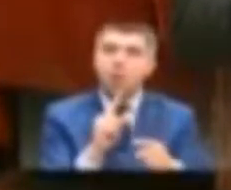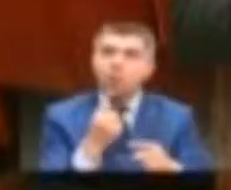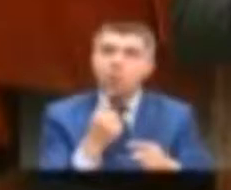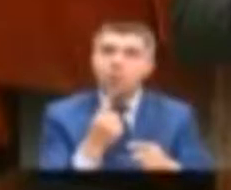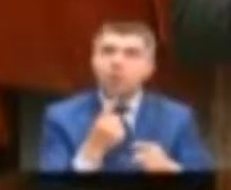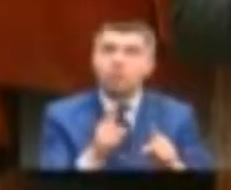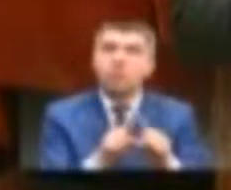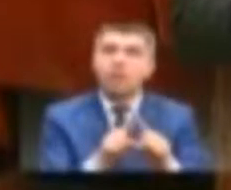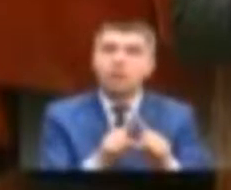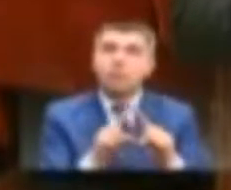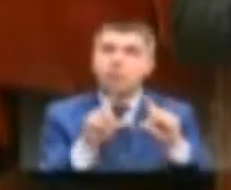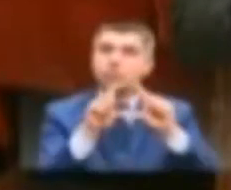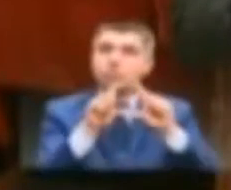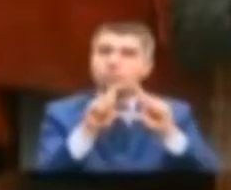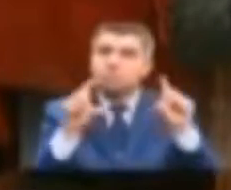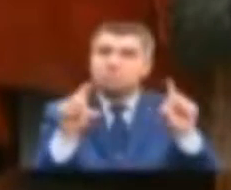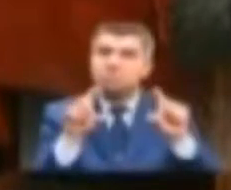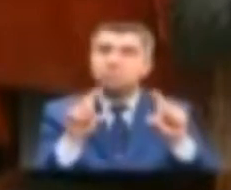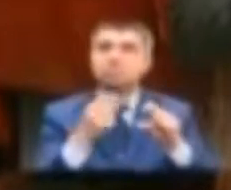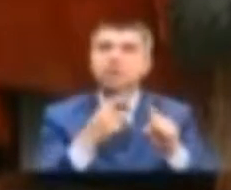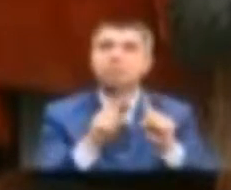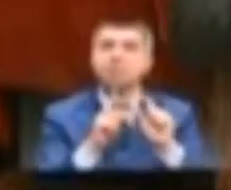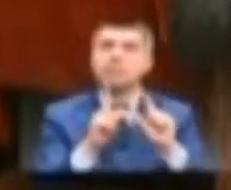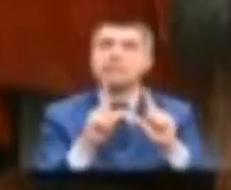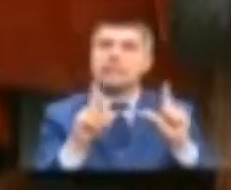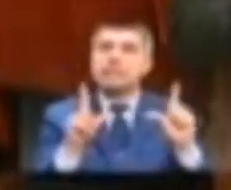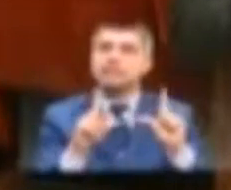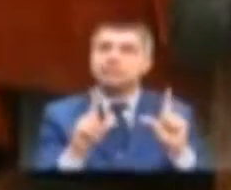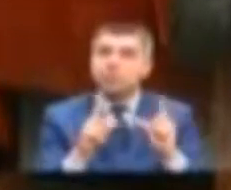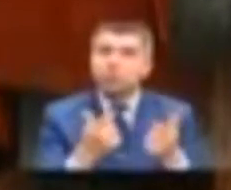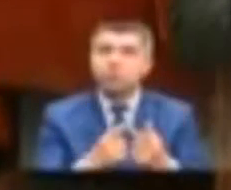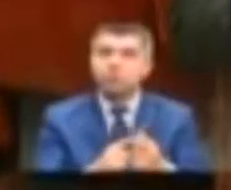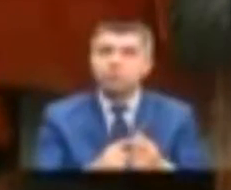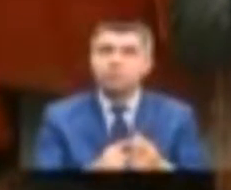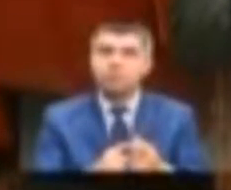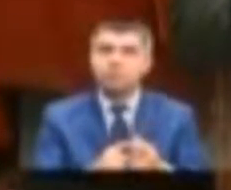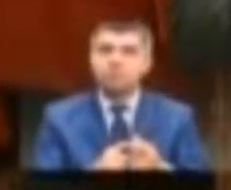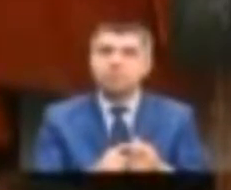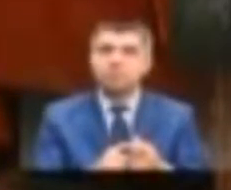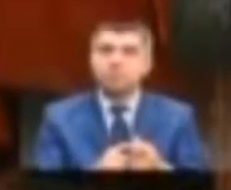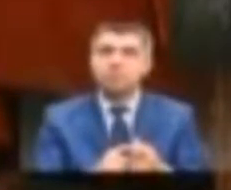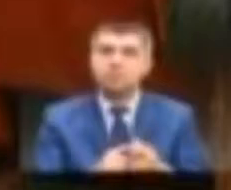تدير الإشهار وتنشيط السياحة وإذا